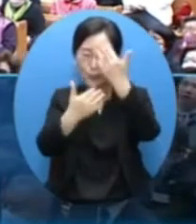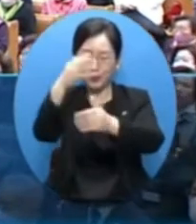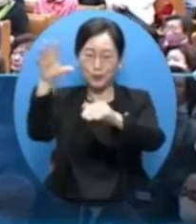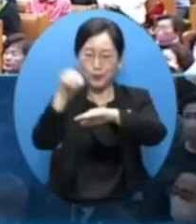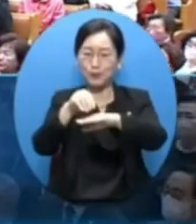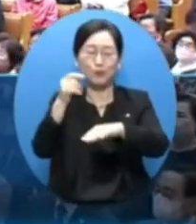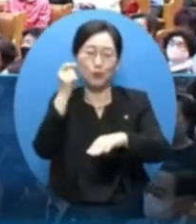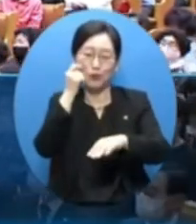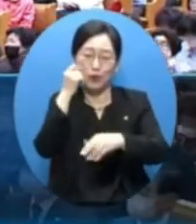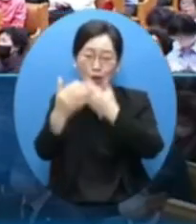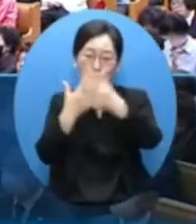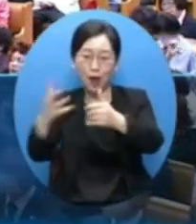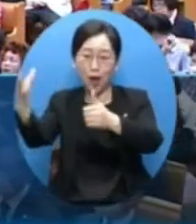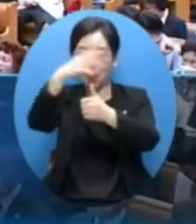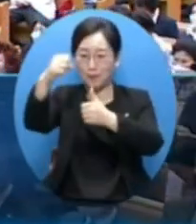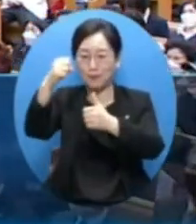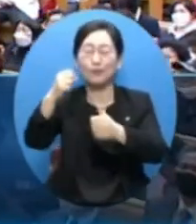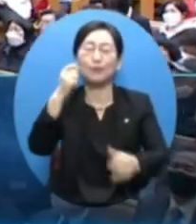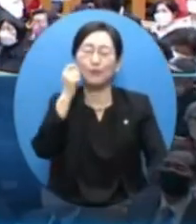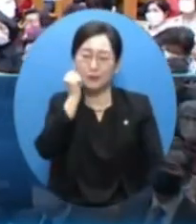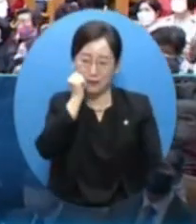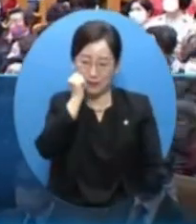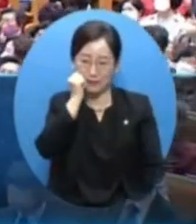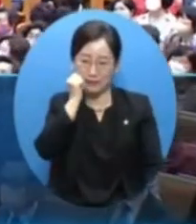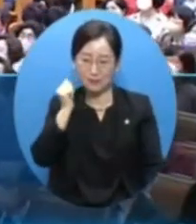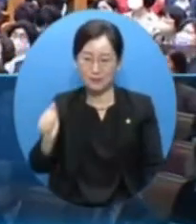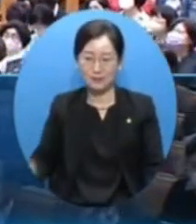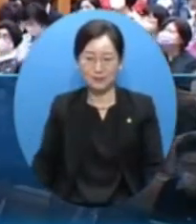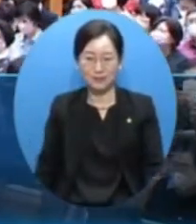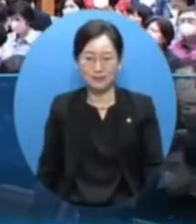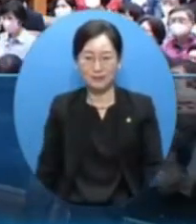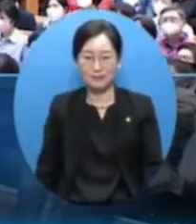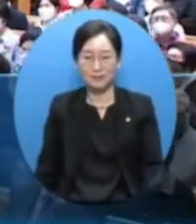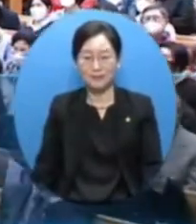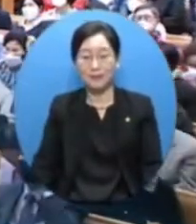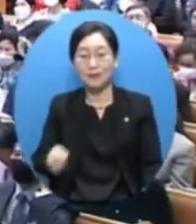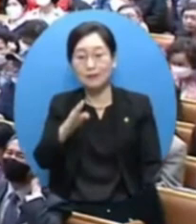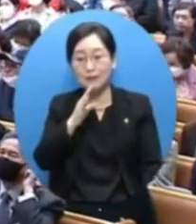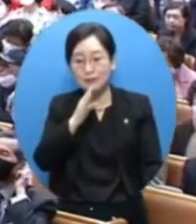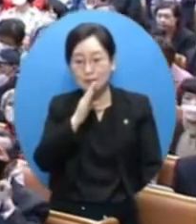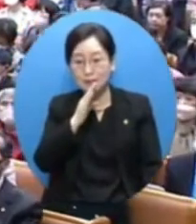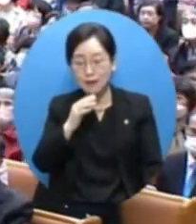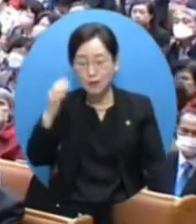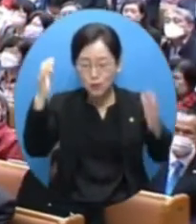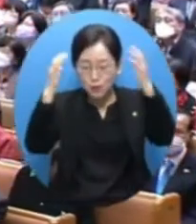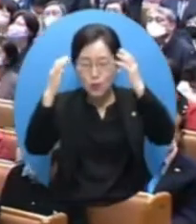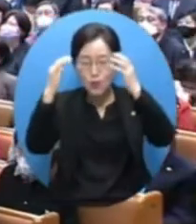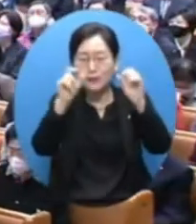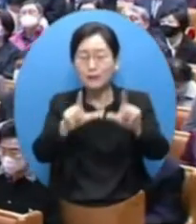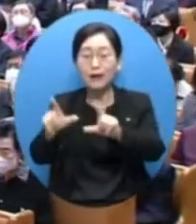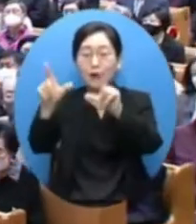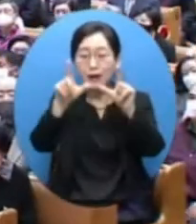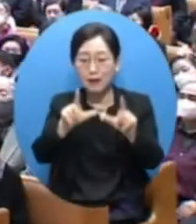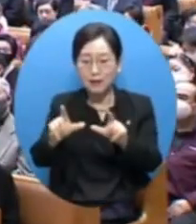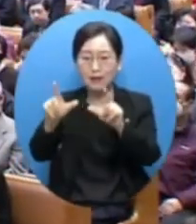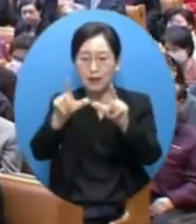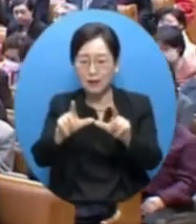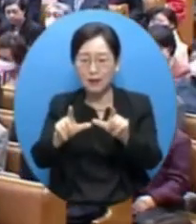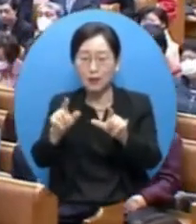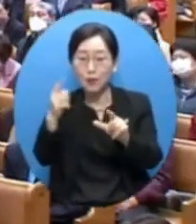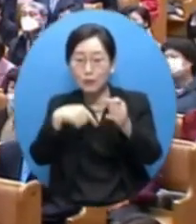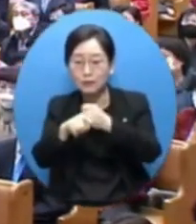것이요 불꽃이 너를 사르지도 못하리니. 고난은 삶의 한 부분이요 축복으로 나아가는